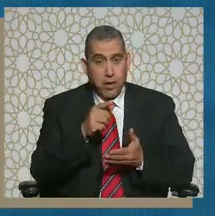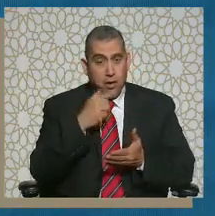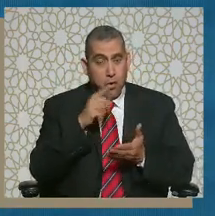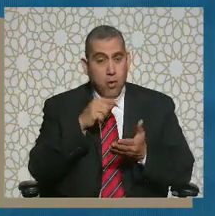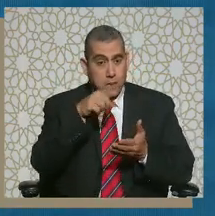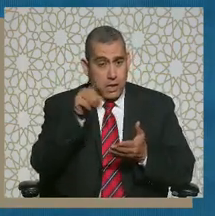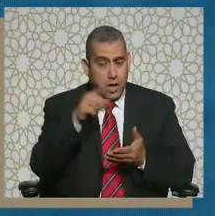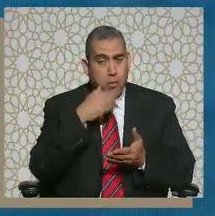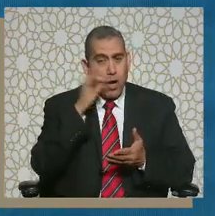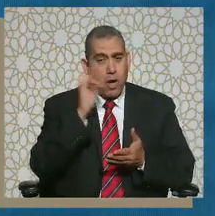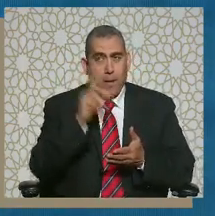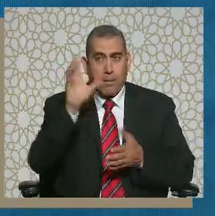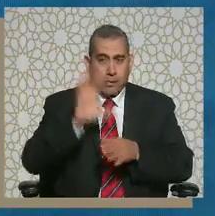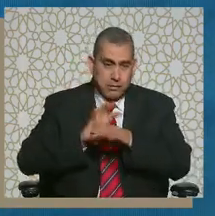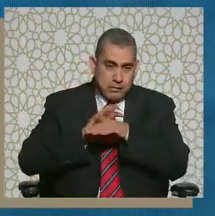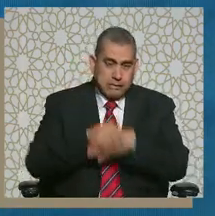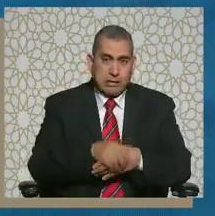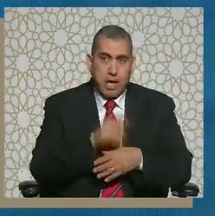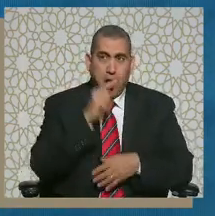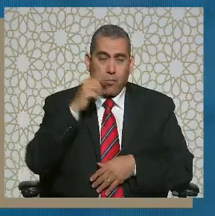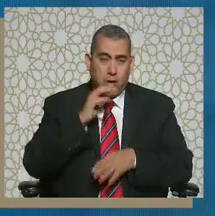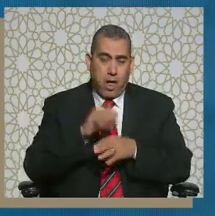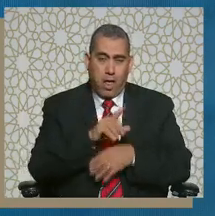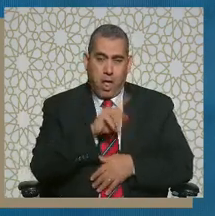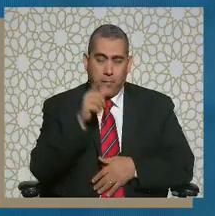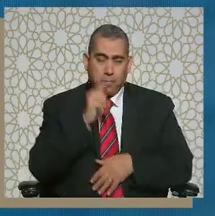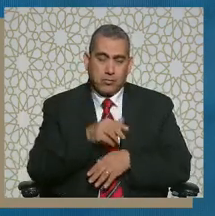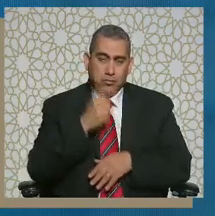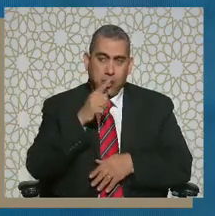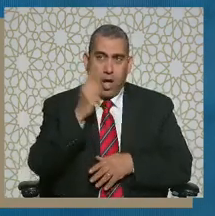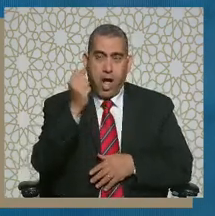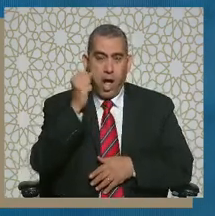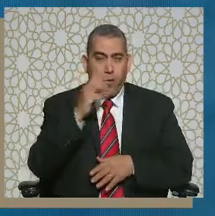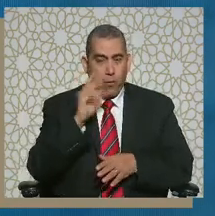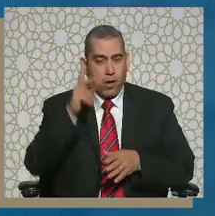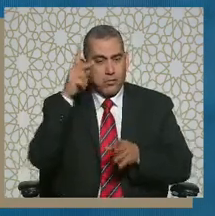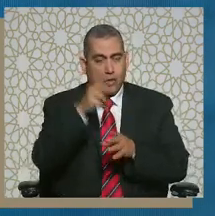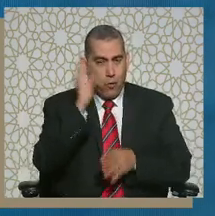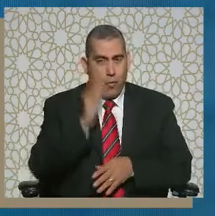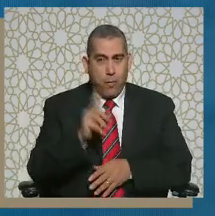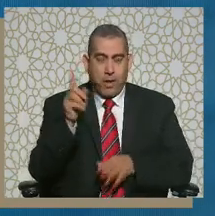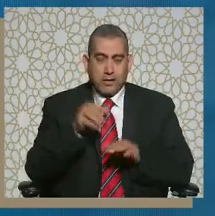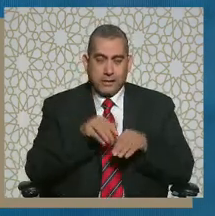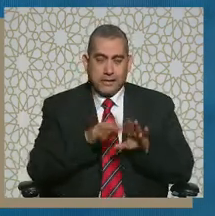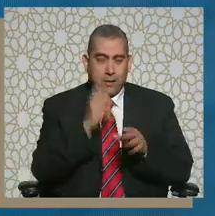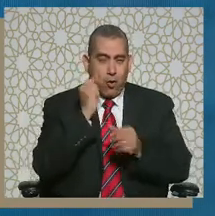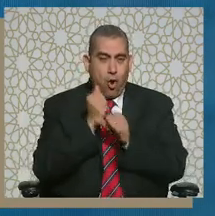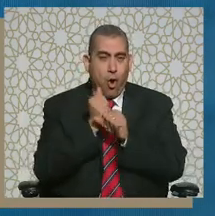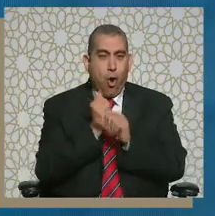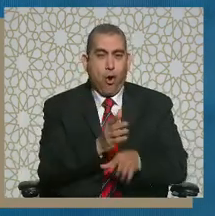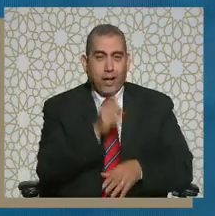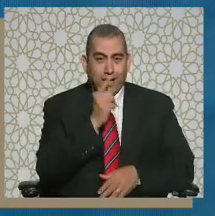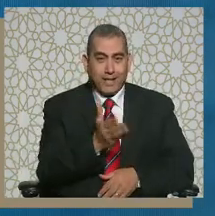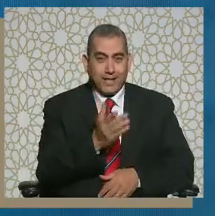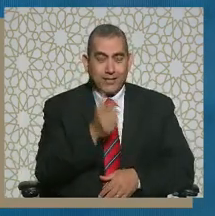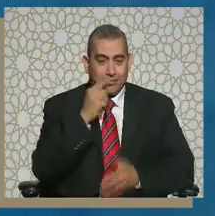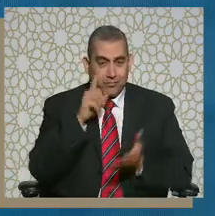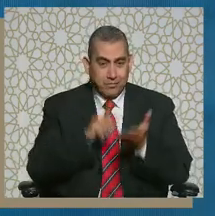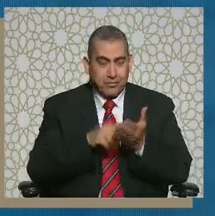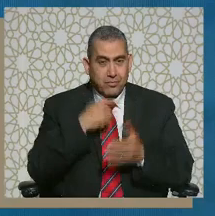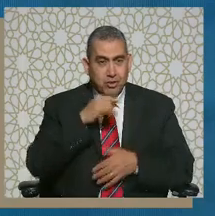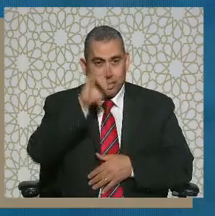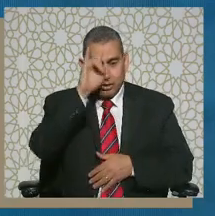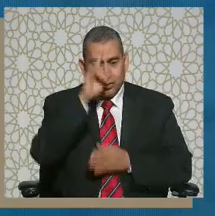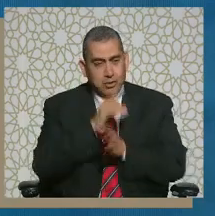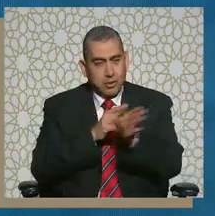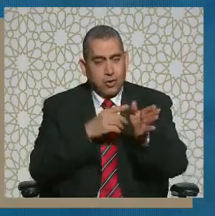وقع تحت قهر الله بس الله سبحانه وتعالى هو القاهر فوق عبادي فما كانش يقع في المعاصي مثلا